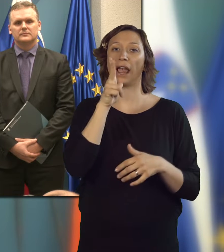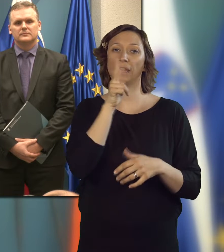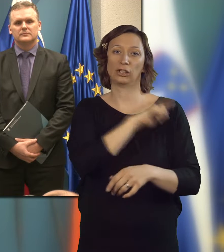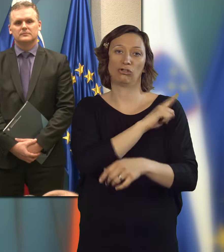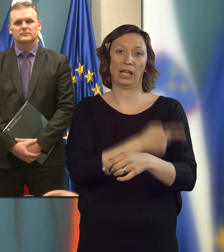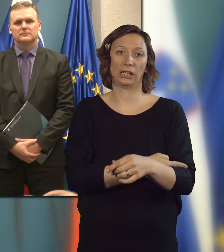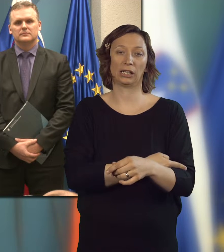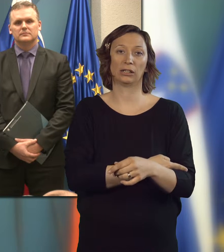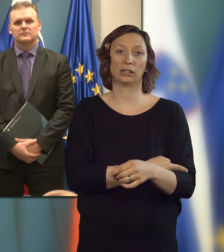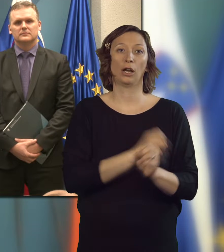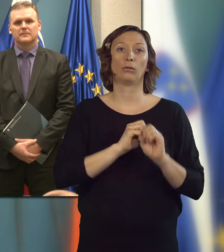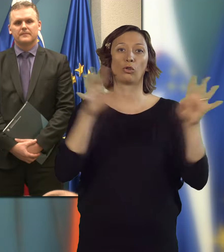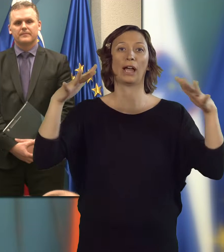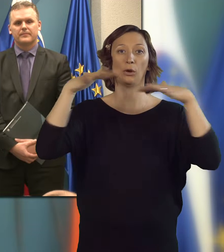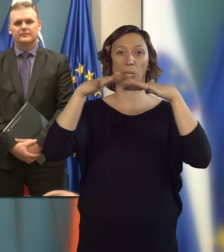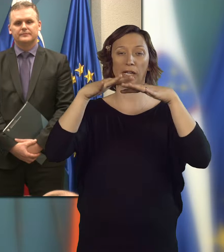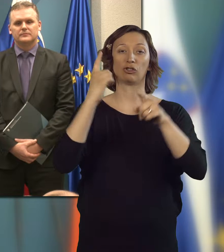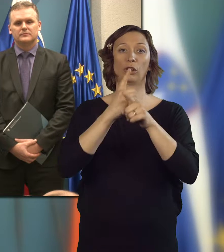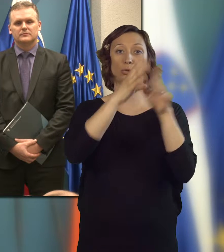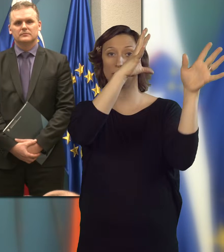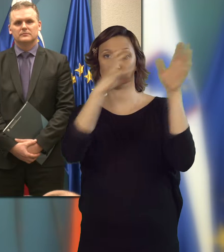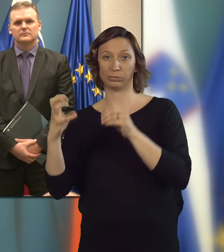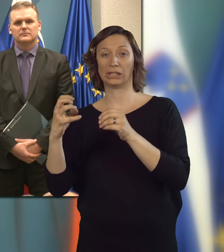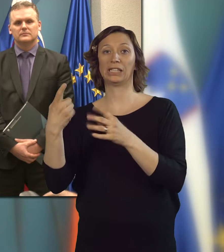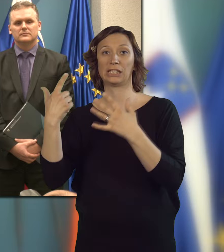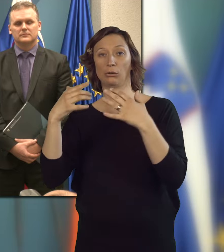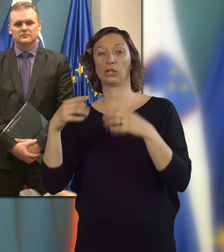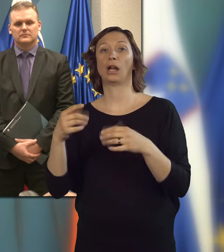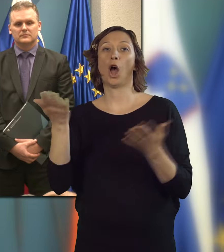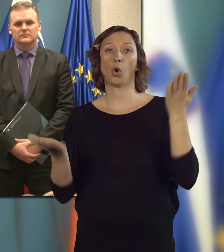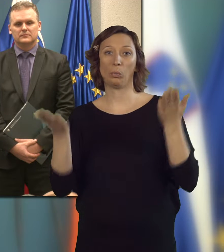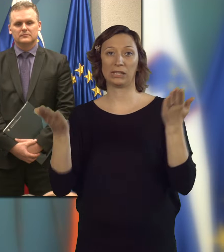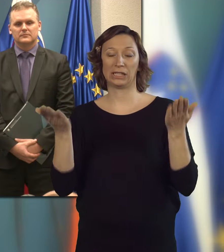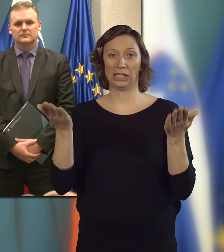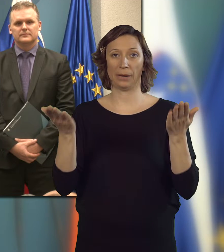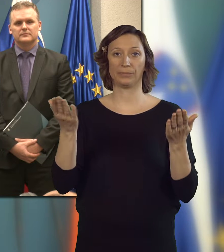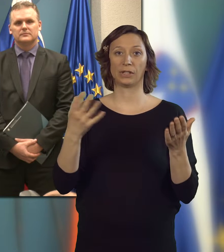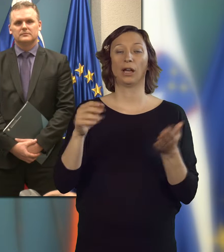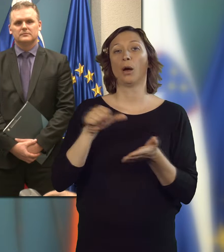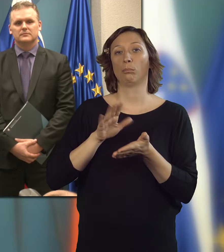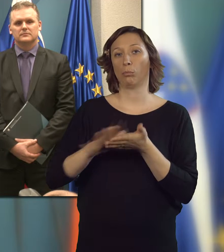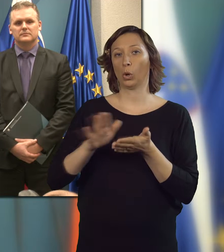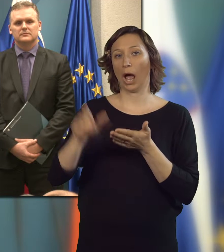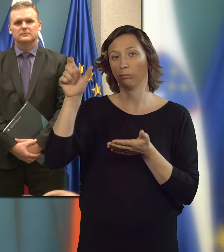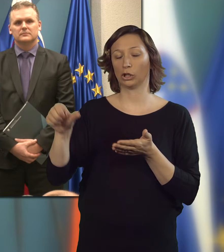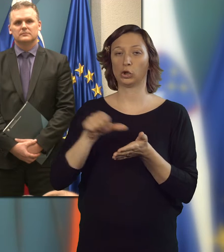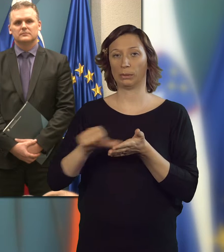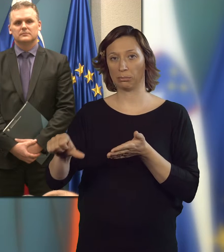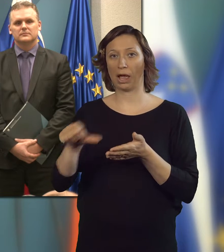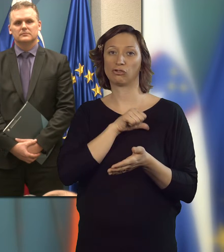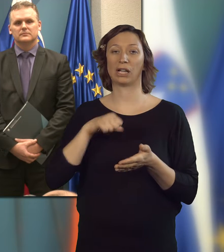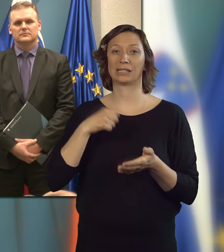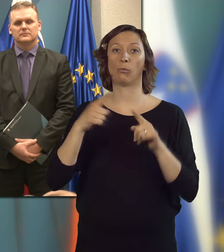količina električne energije oddane v omrežje in prevzete iz omrežja kompenzira. Odjemalec pa plača